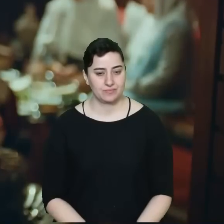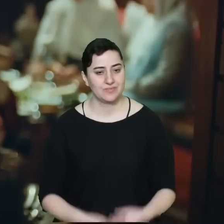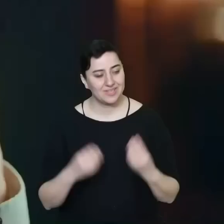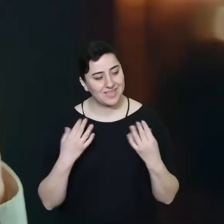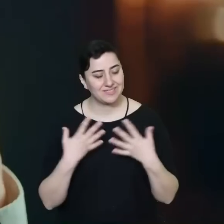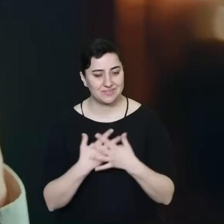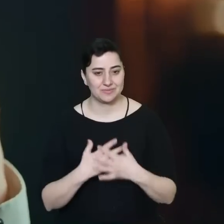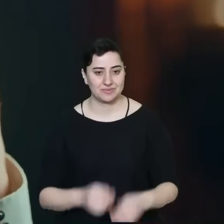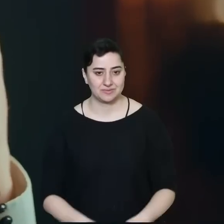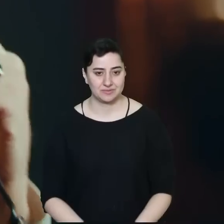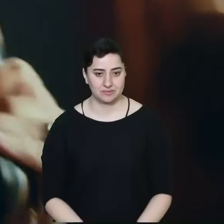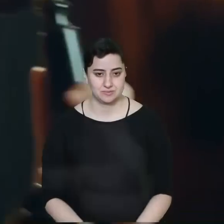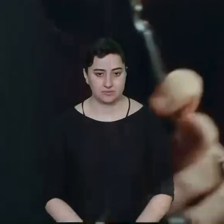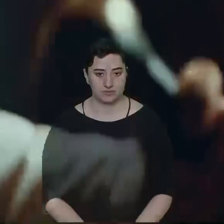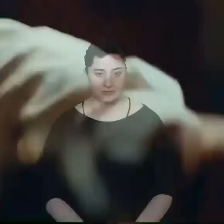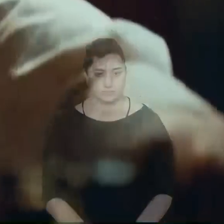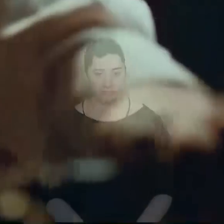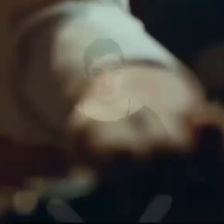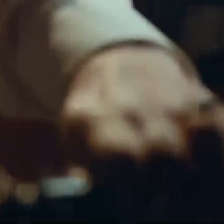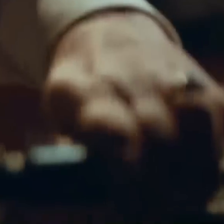Hayırlı akşamlar.